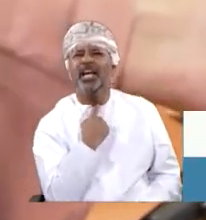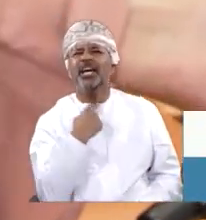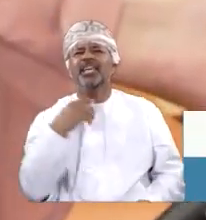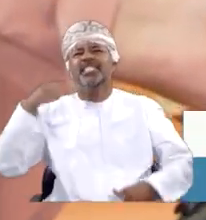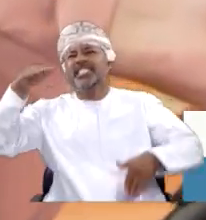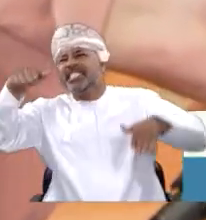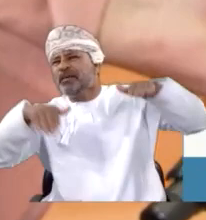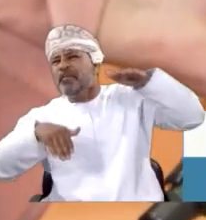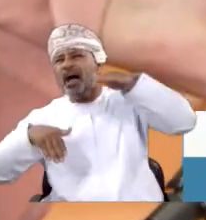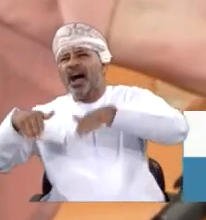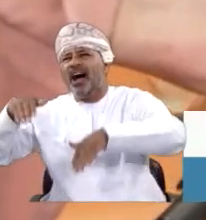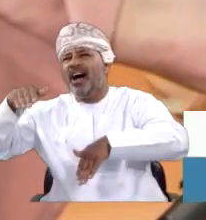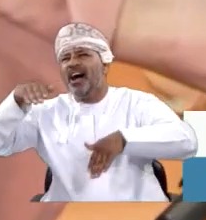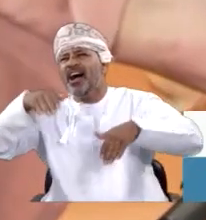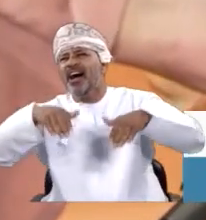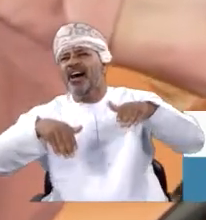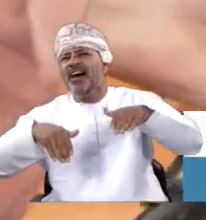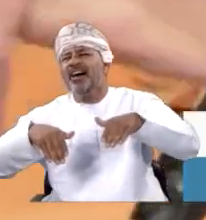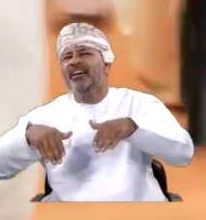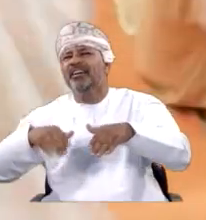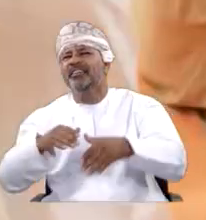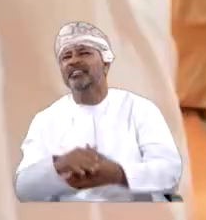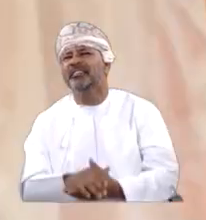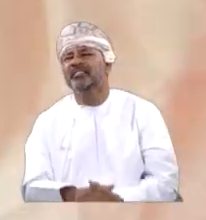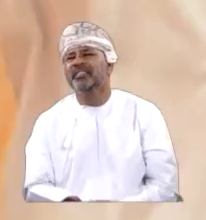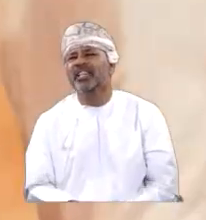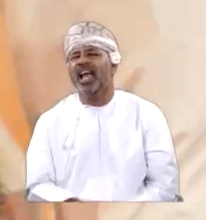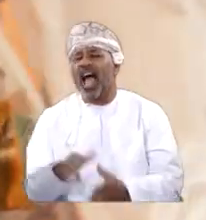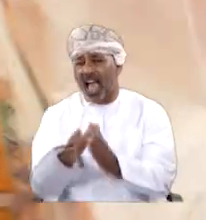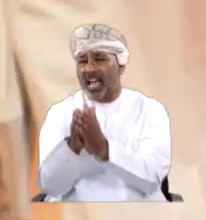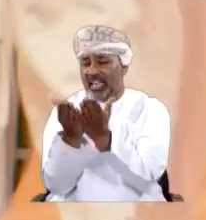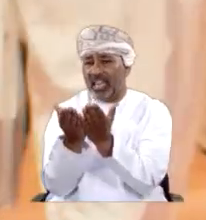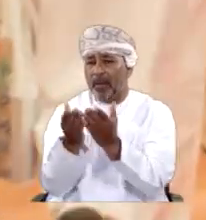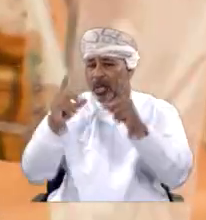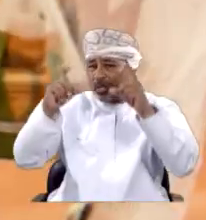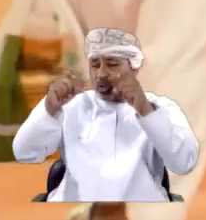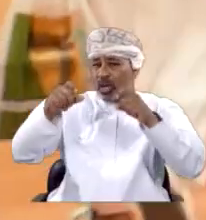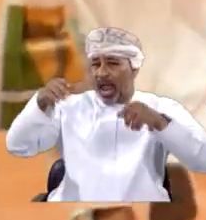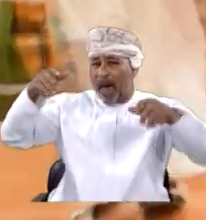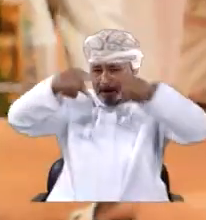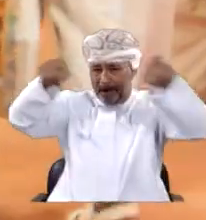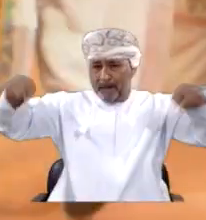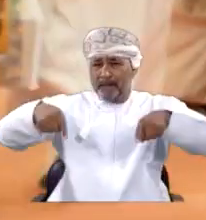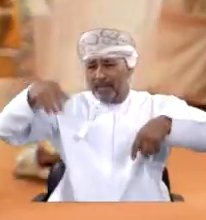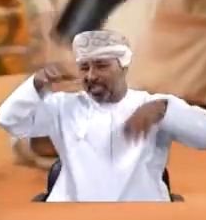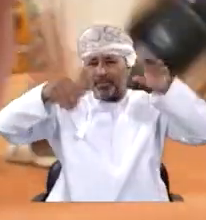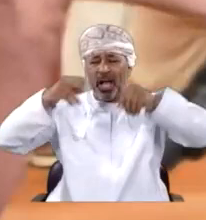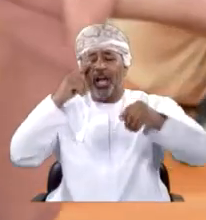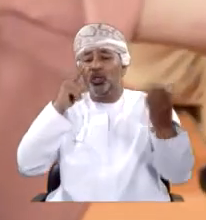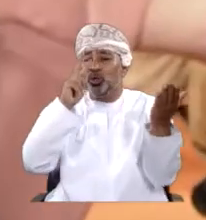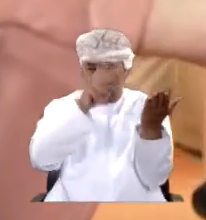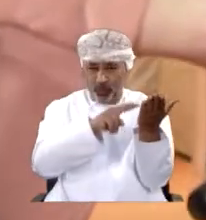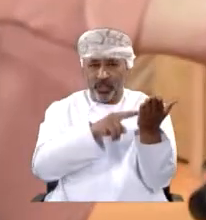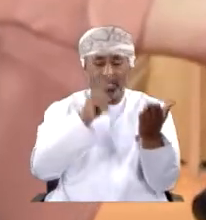السباحة في اليوتيوب. وهذا الكتاب في صورة لمسبح صح؟ وريني اياها.